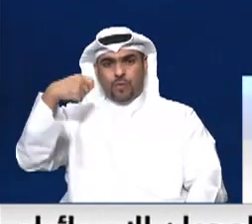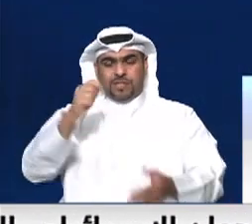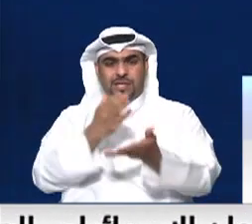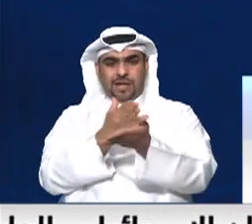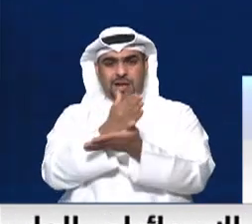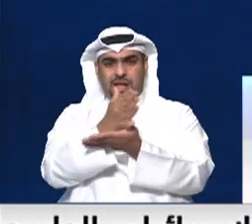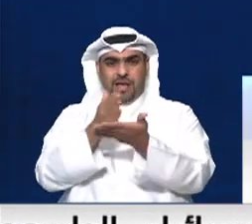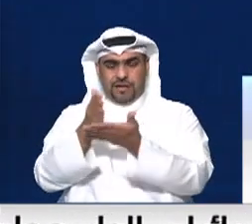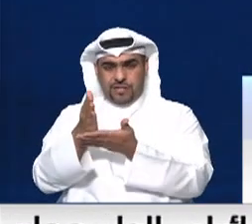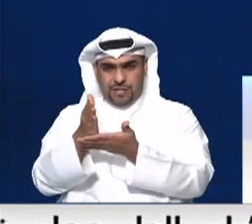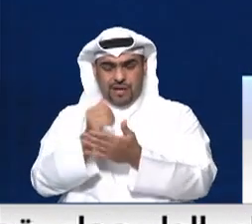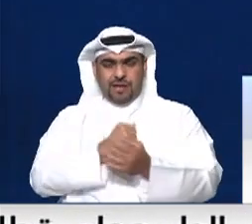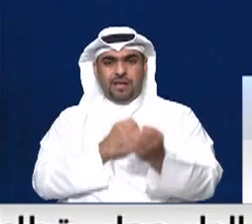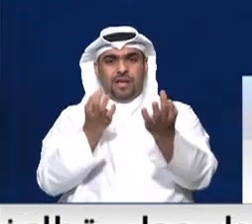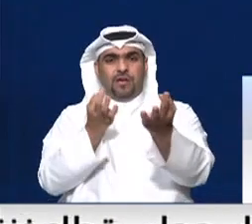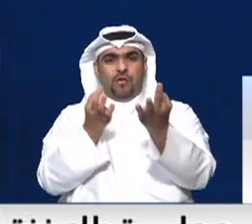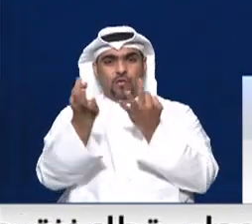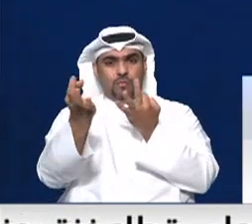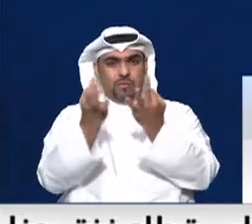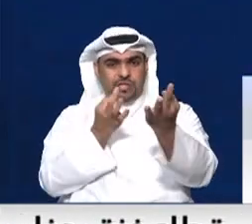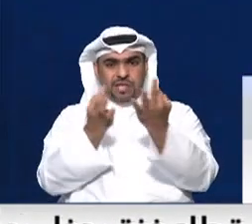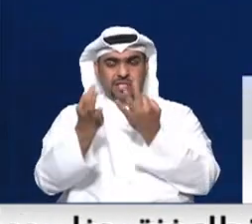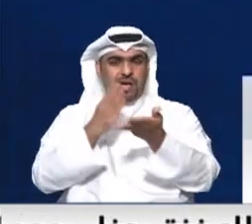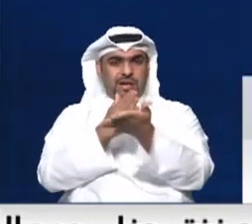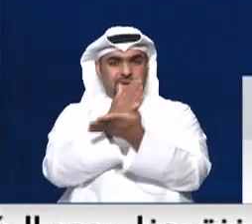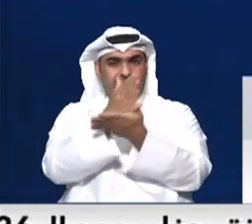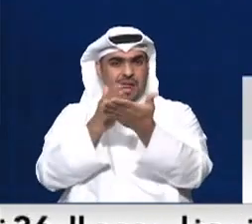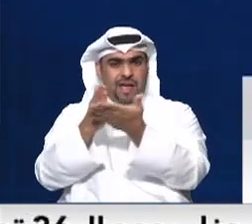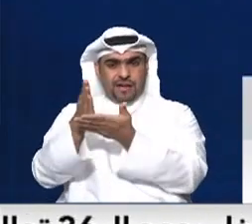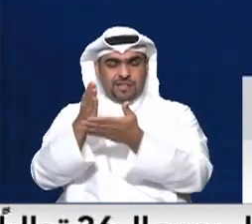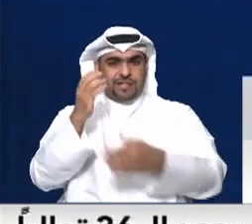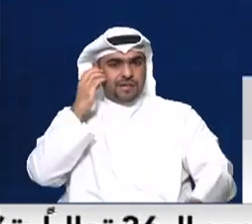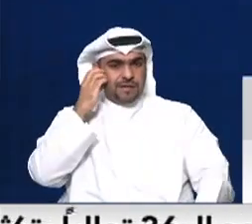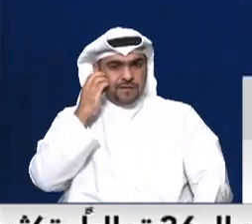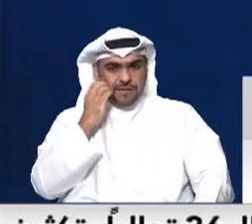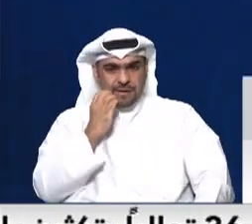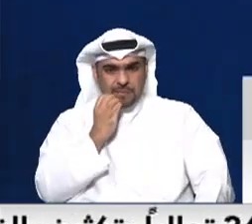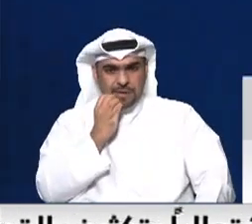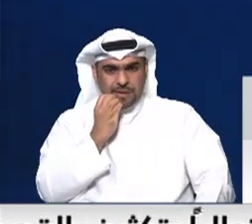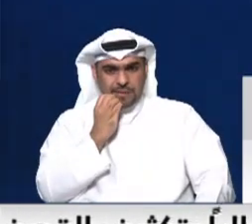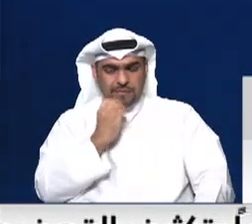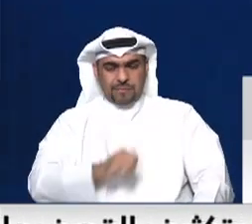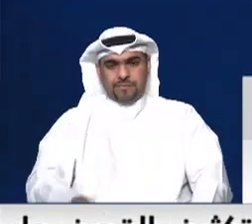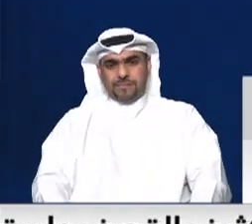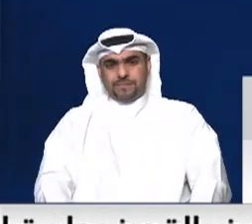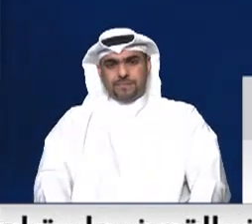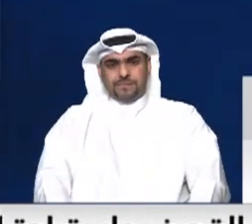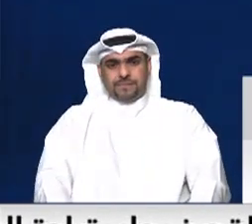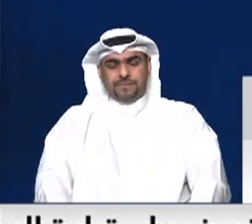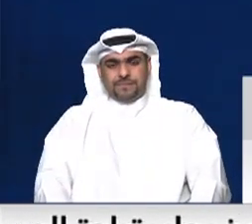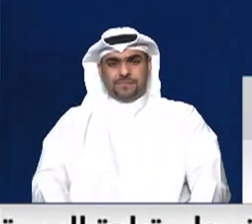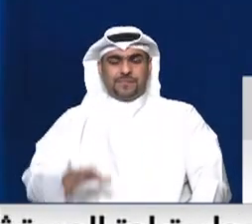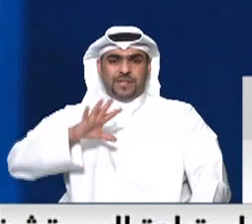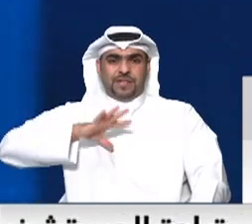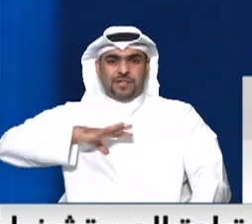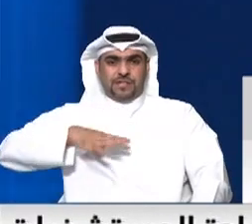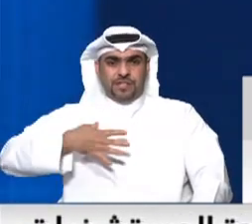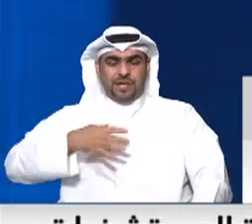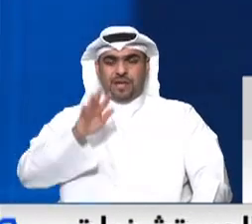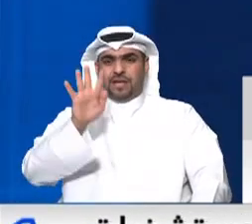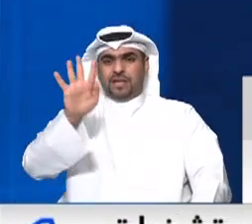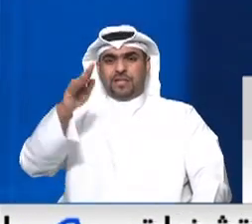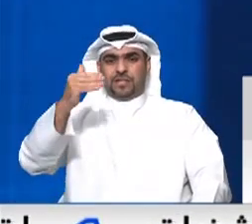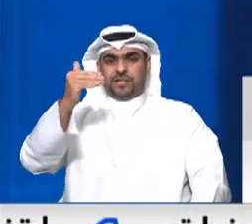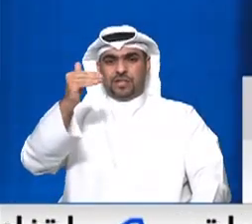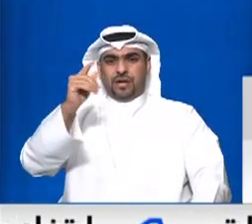المستشار الدبلوماسي لصاحب السمو رئيس الدولة الدكتور أنور بن محمد قرقاش معالي الشيخ شخبوط بن